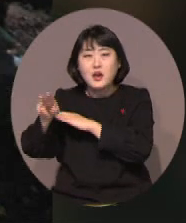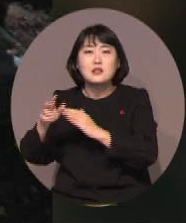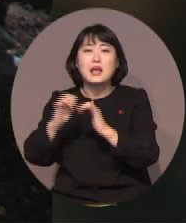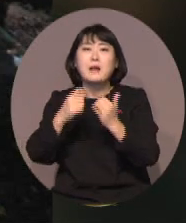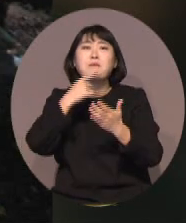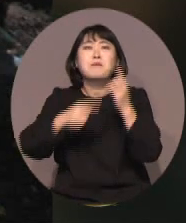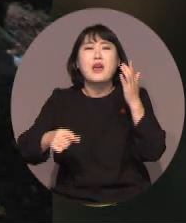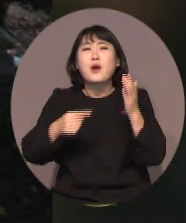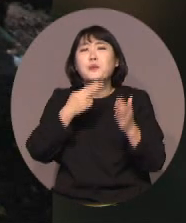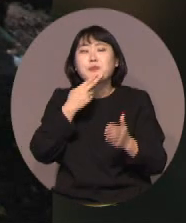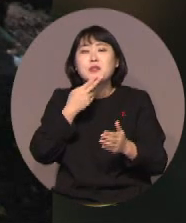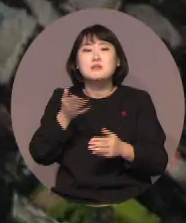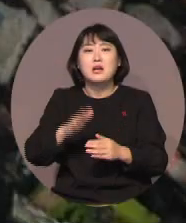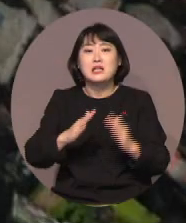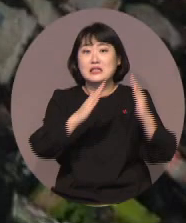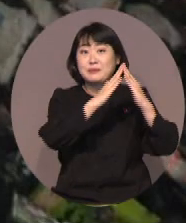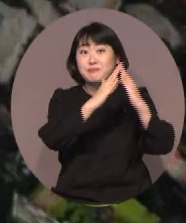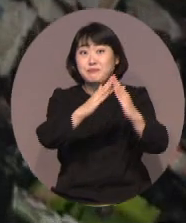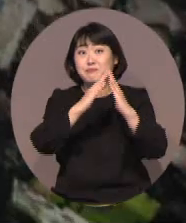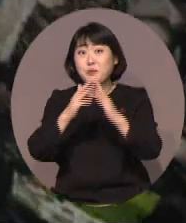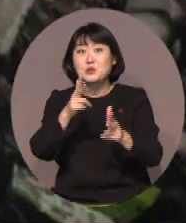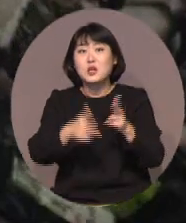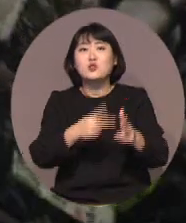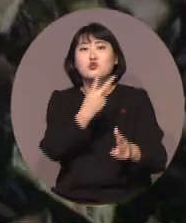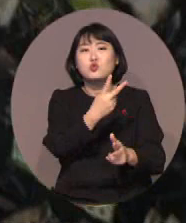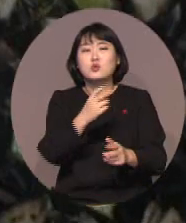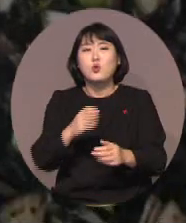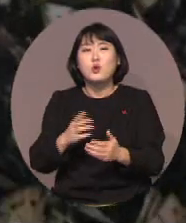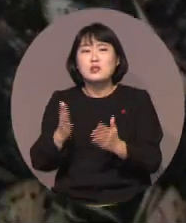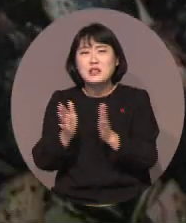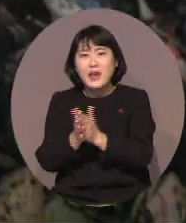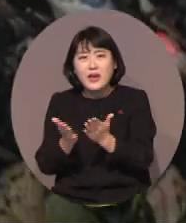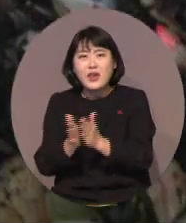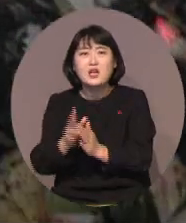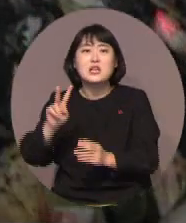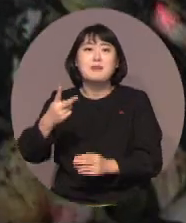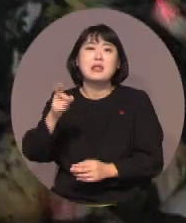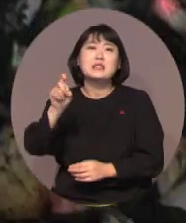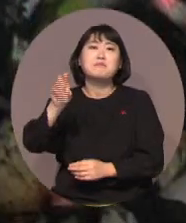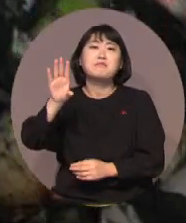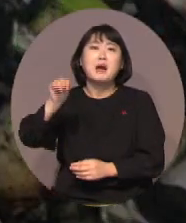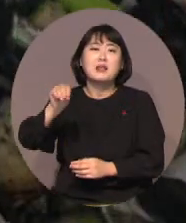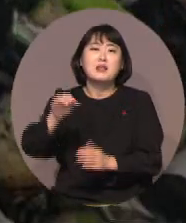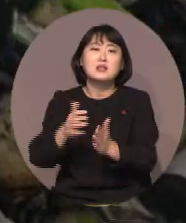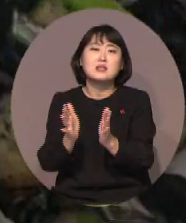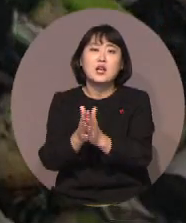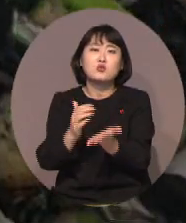없었지만 공장 건물 두 동과 참고서 일반 도서 등 책 210만 권이 소실됐습니다